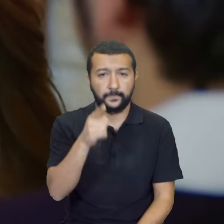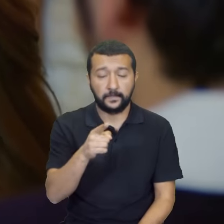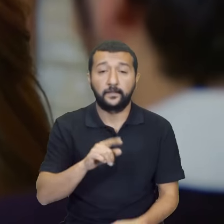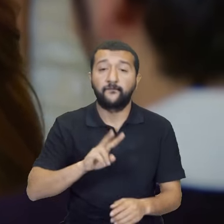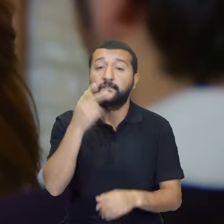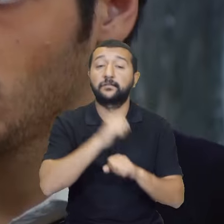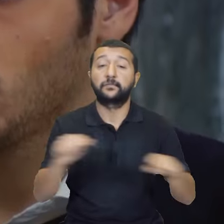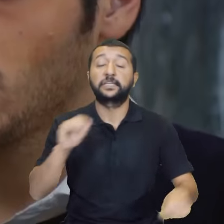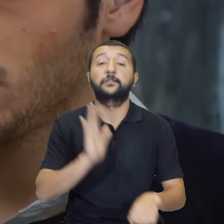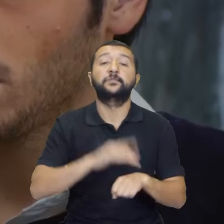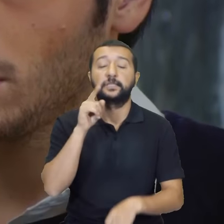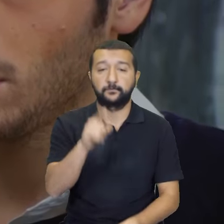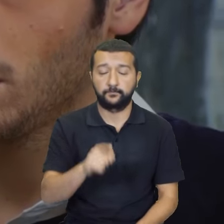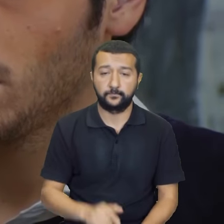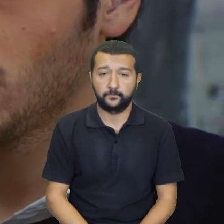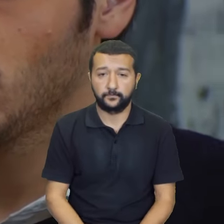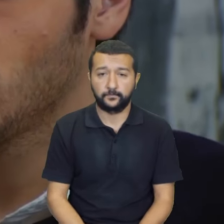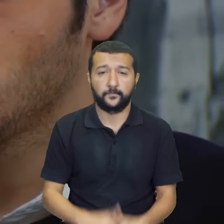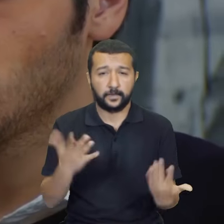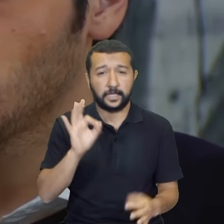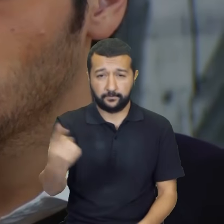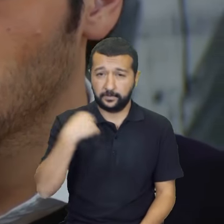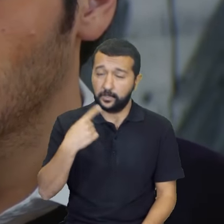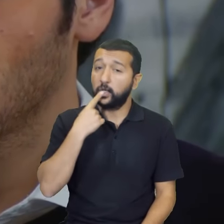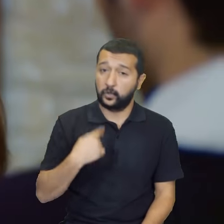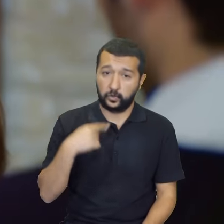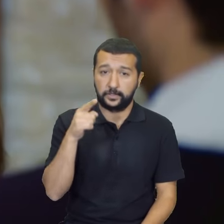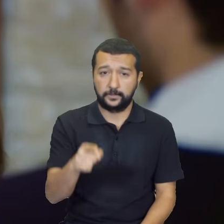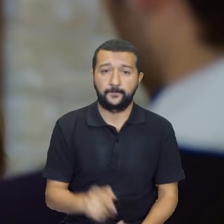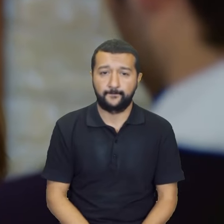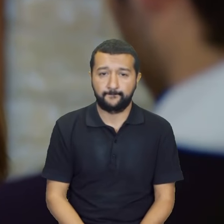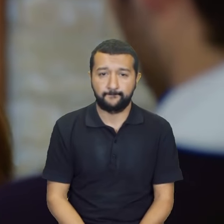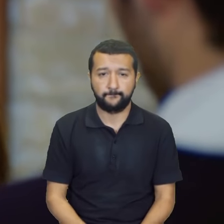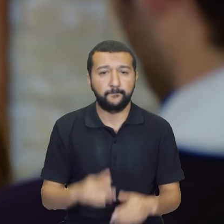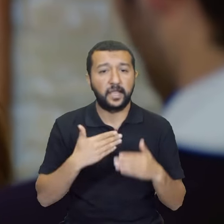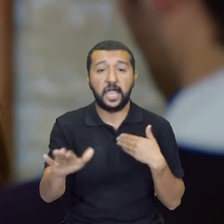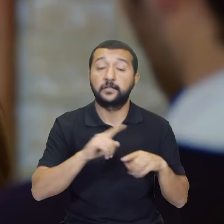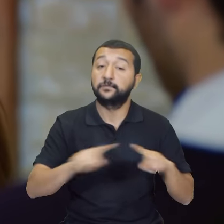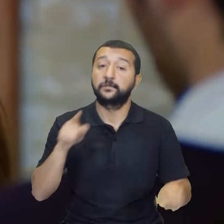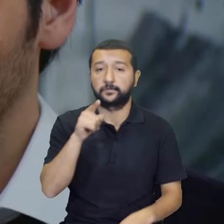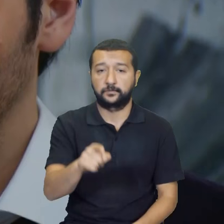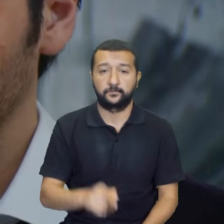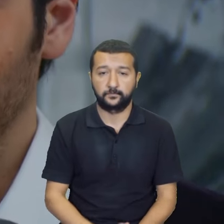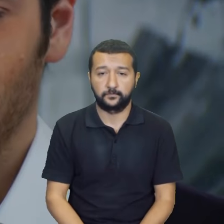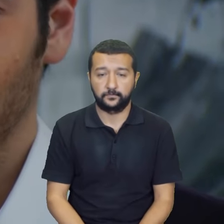Senden vazgeçmeyeceğim. Hani hep sen bana söylüyordun ya, ayrılmayacağım